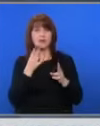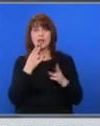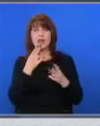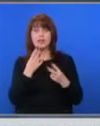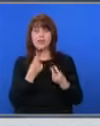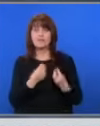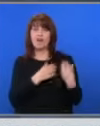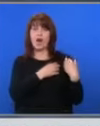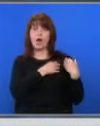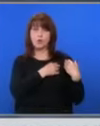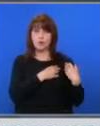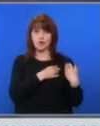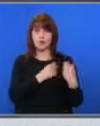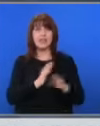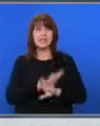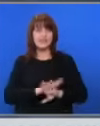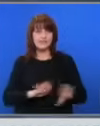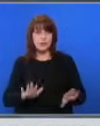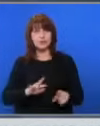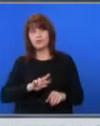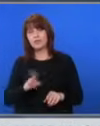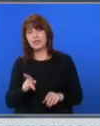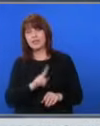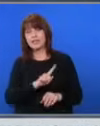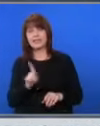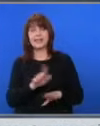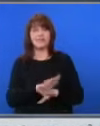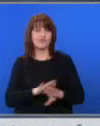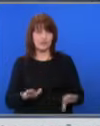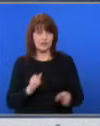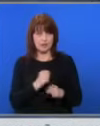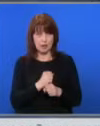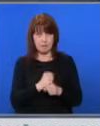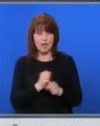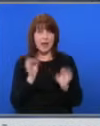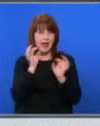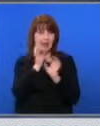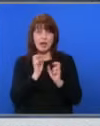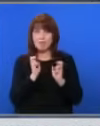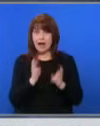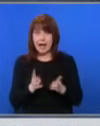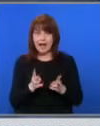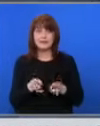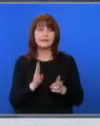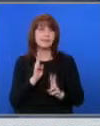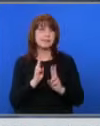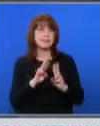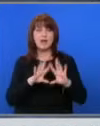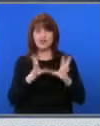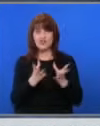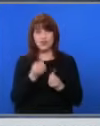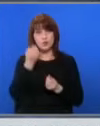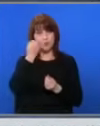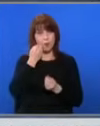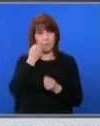на отговорност за свършеното и несвършеното. Няма как да се съгласим всичко добро, което